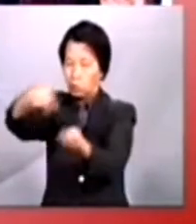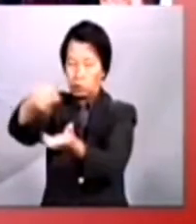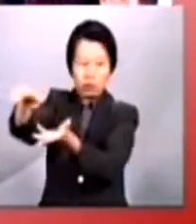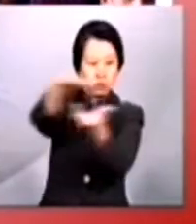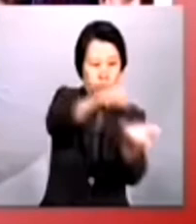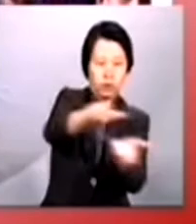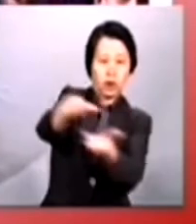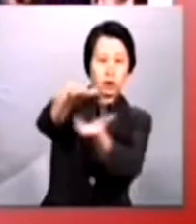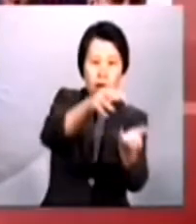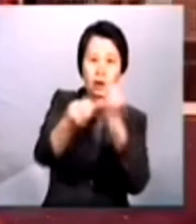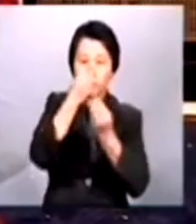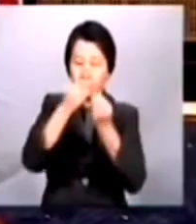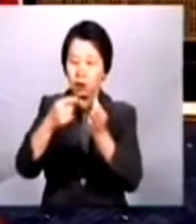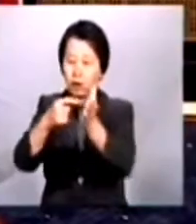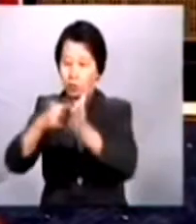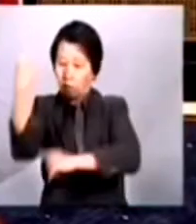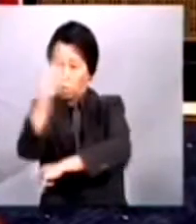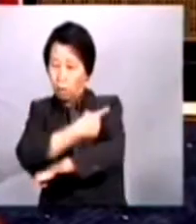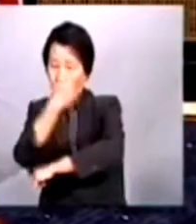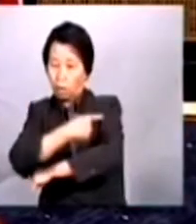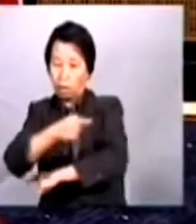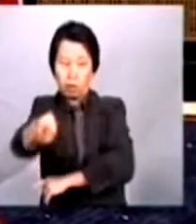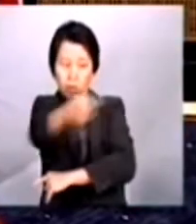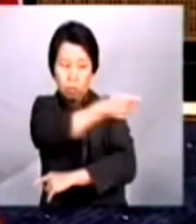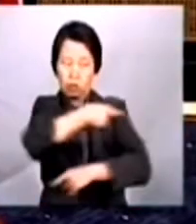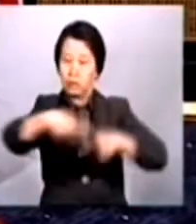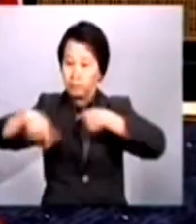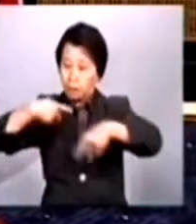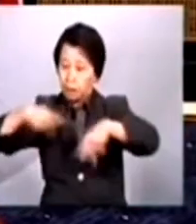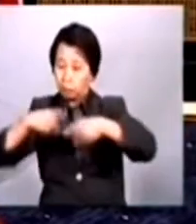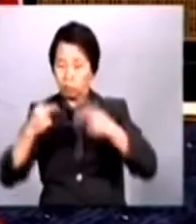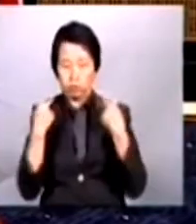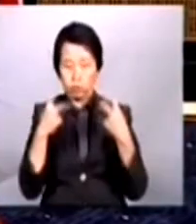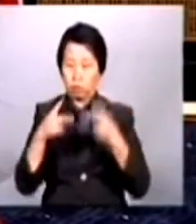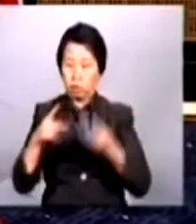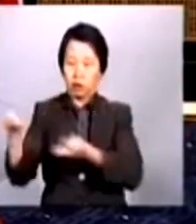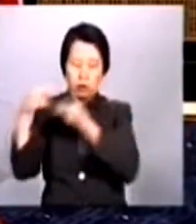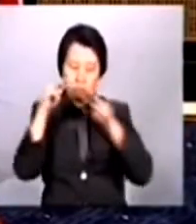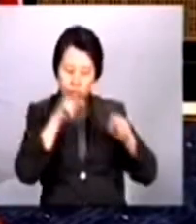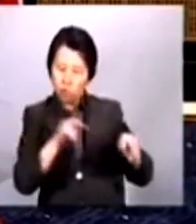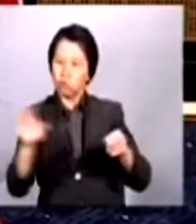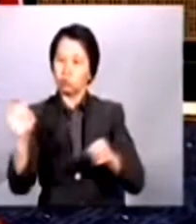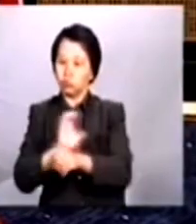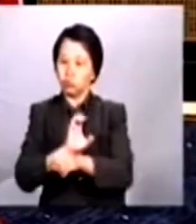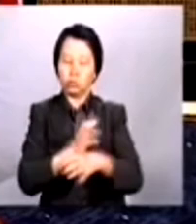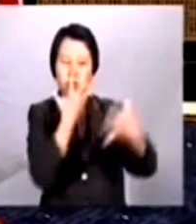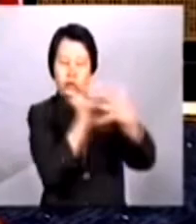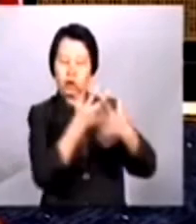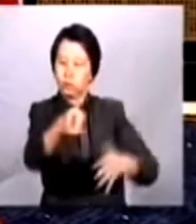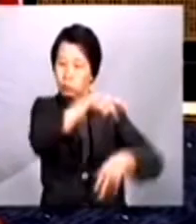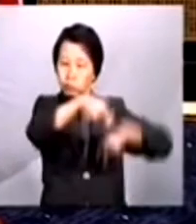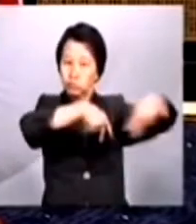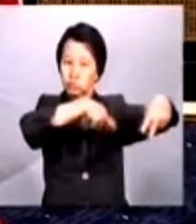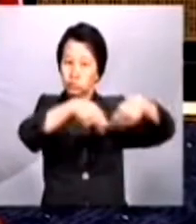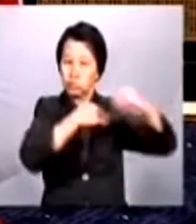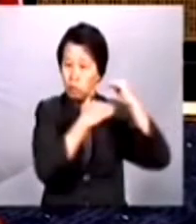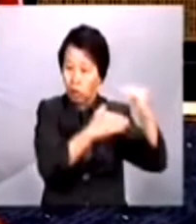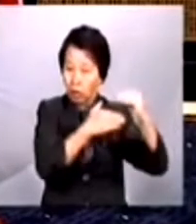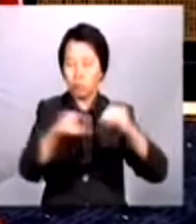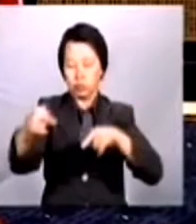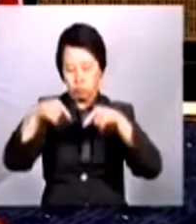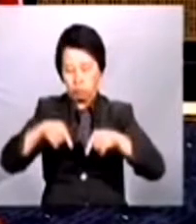bekalan makanan dan kepulauan harian di pasaran sepanjang tempoh pentas kawalan pergerakan ini